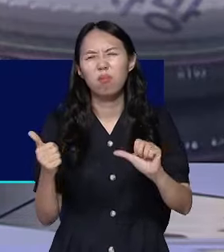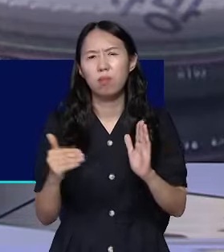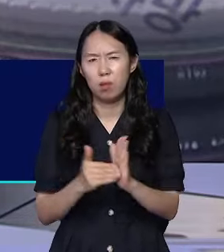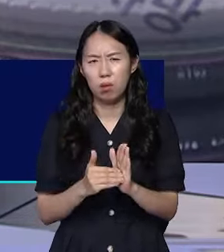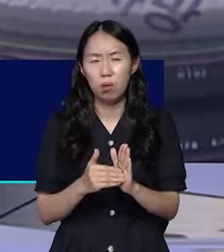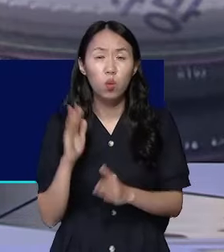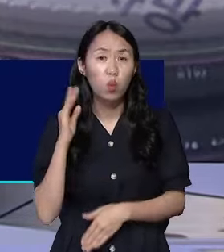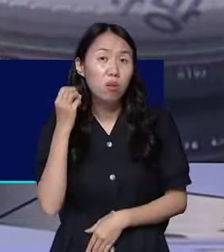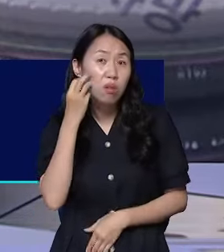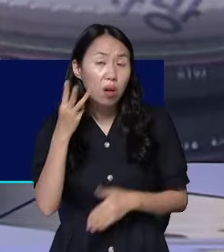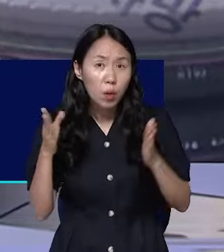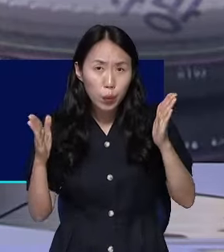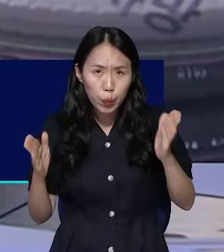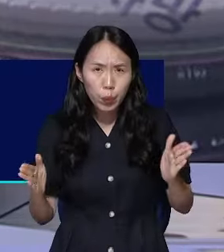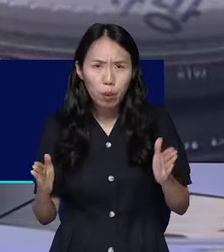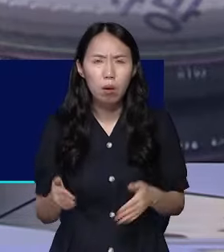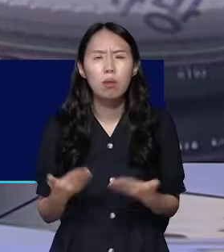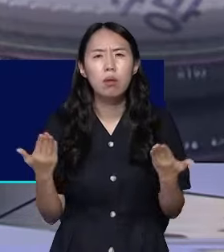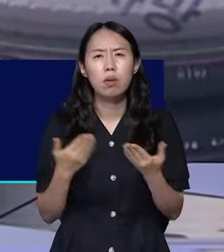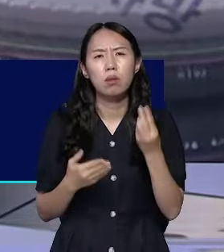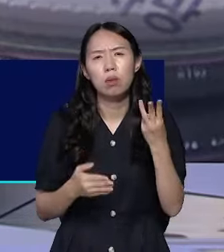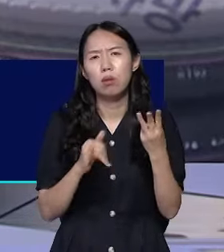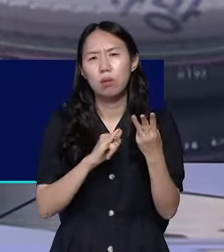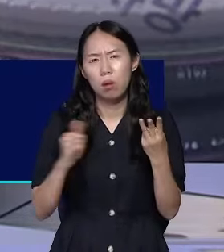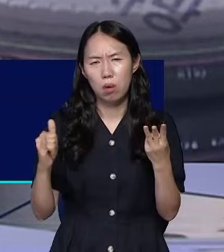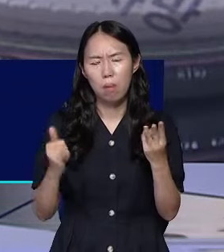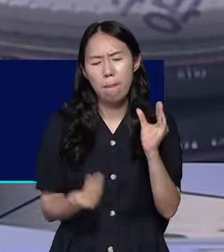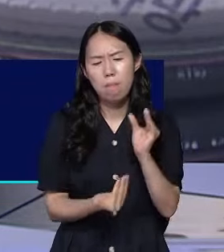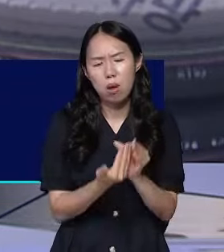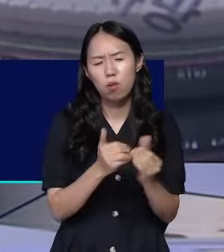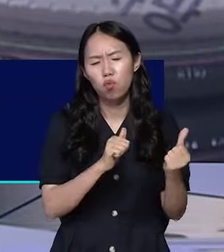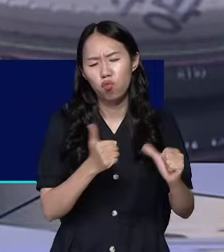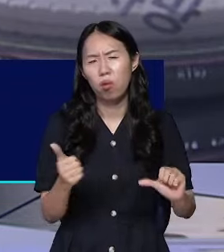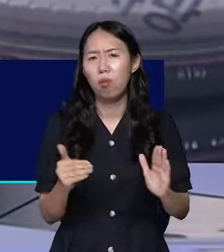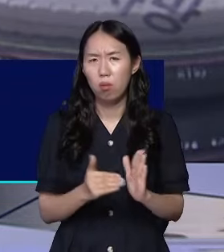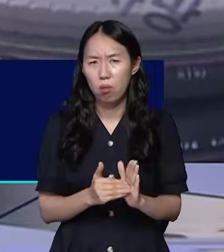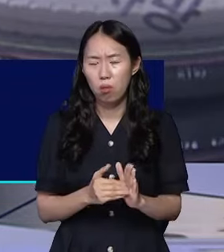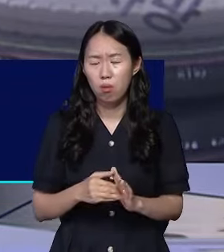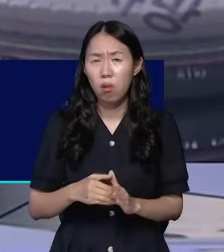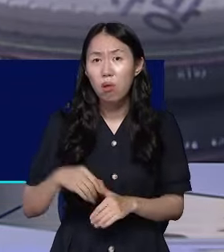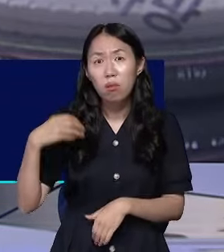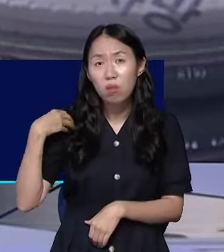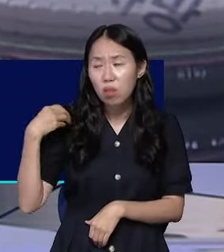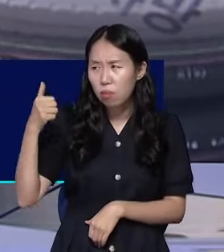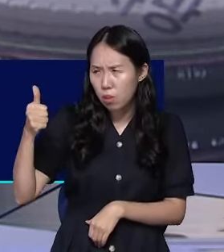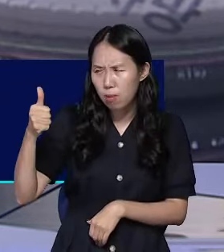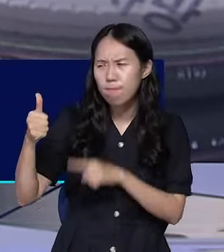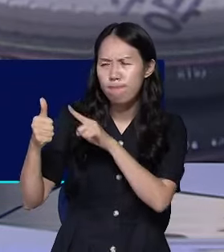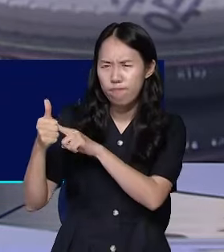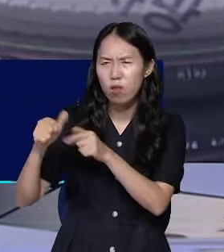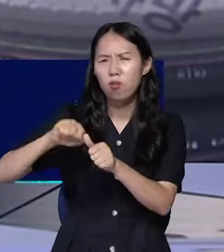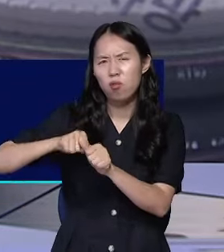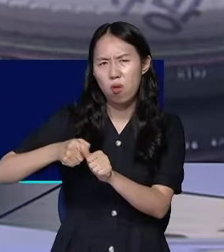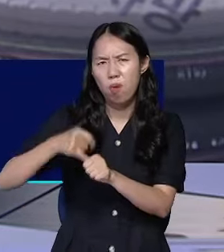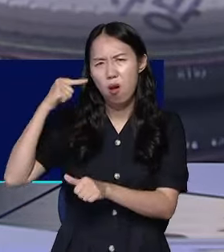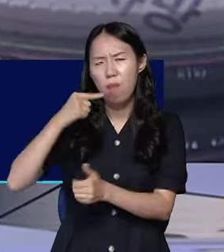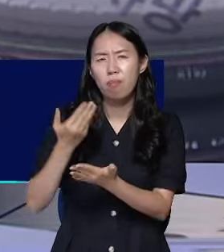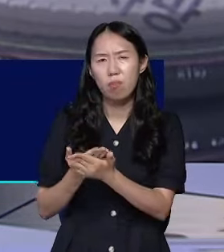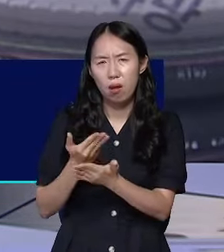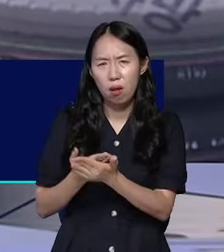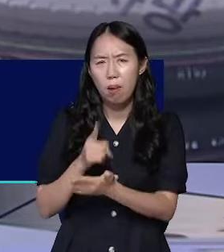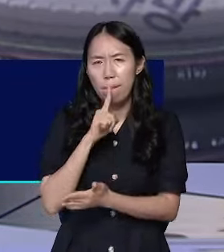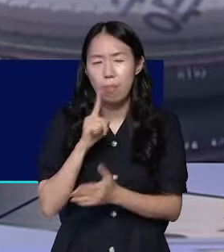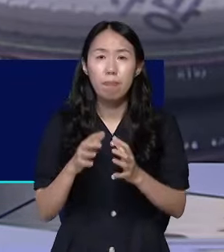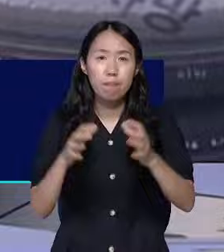공장에서 노동자 3명이 사고로 잇따라 사망해 책임자 처벌을 요구하는 목소리가 높아지고 있습니다. 조경원